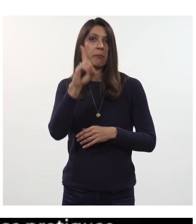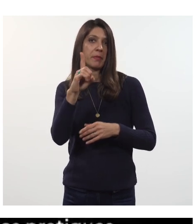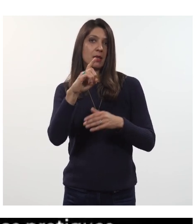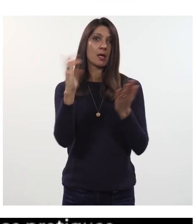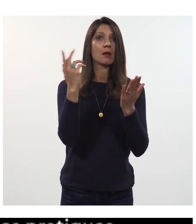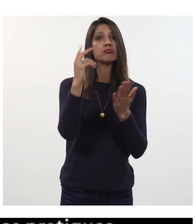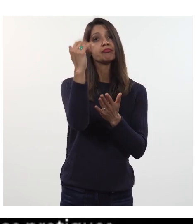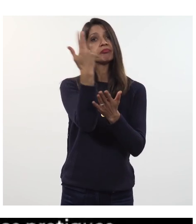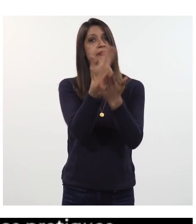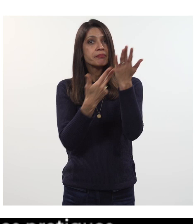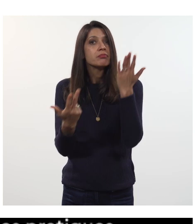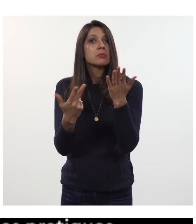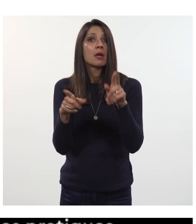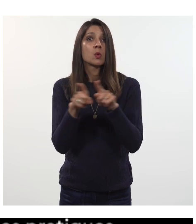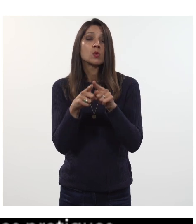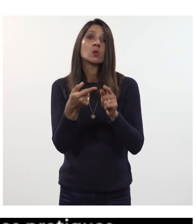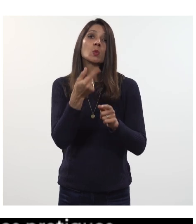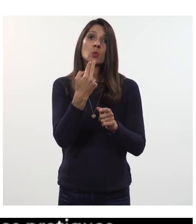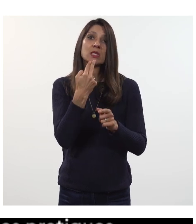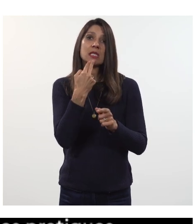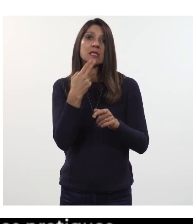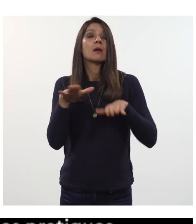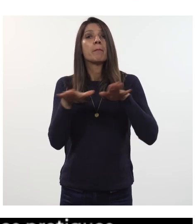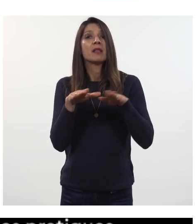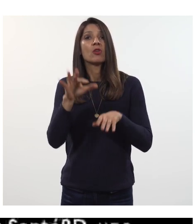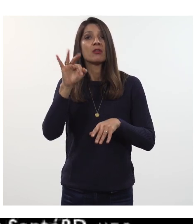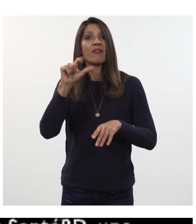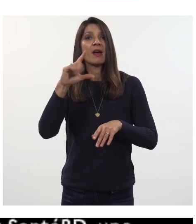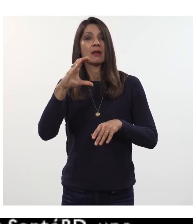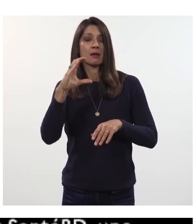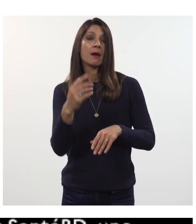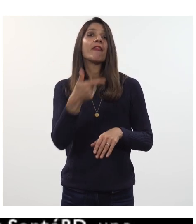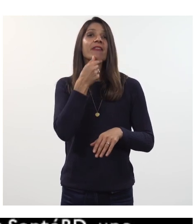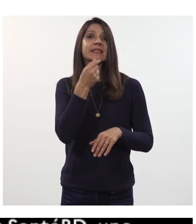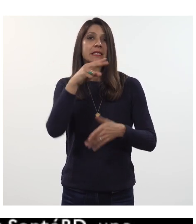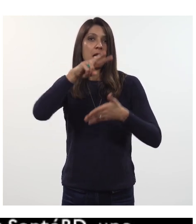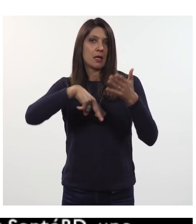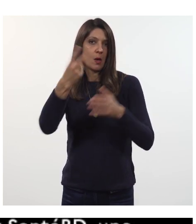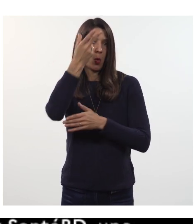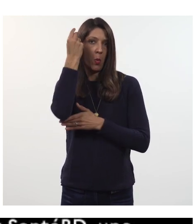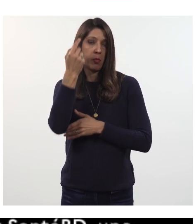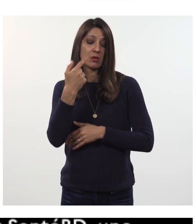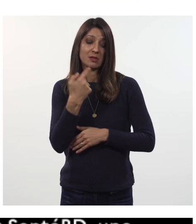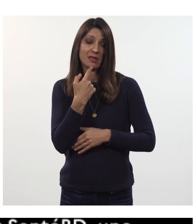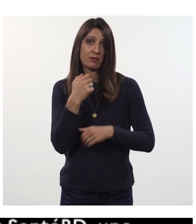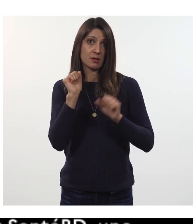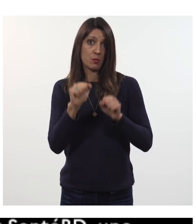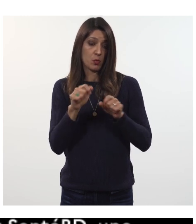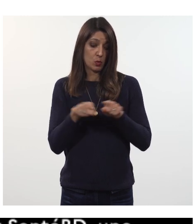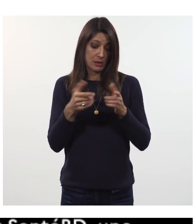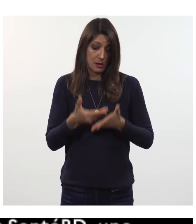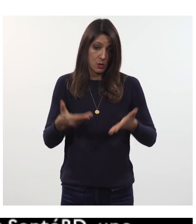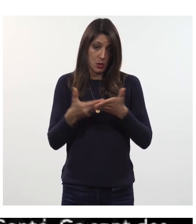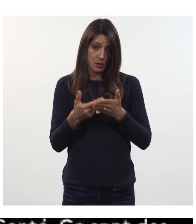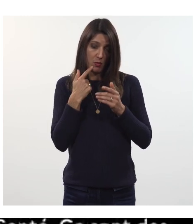Falc, donc avec la méthode Falc, facile à lire et à comprendre. Elles sont personnalisables, c'est-à-dire qu'on peut choisir sur le site internet